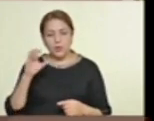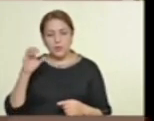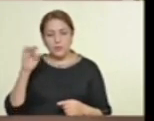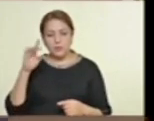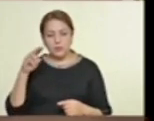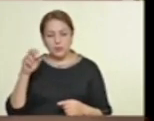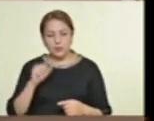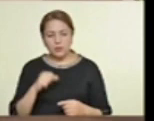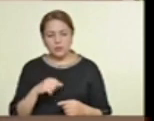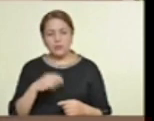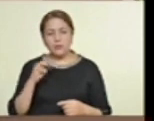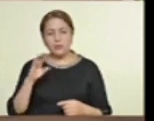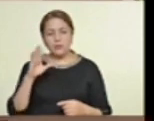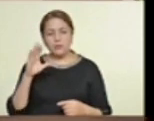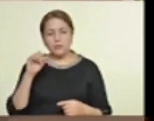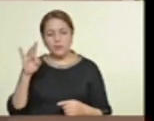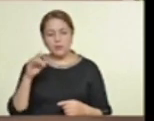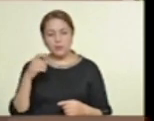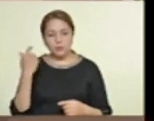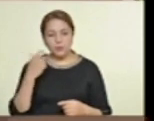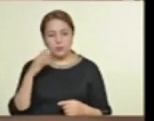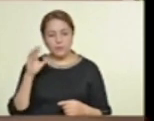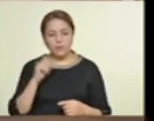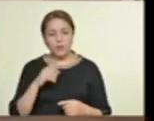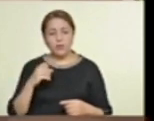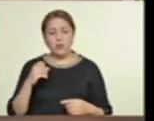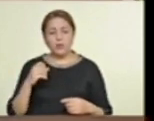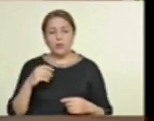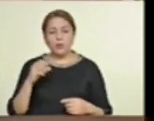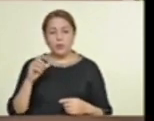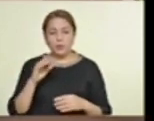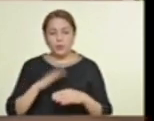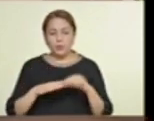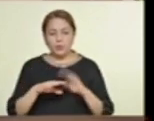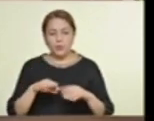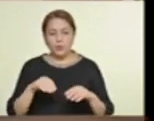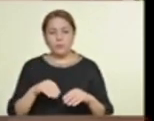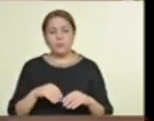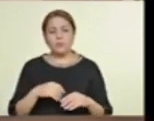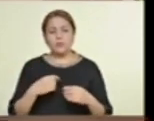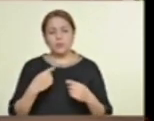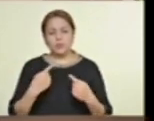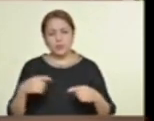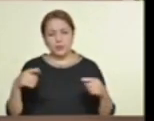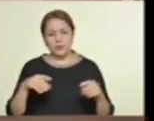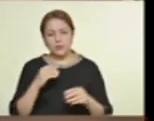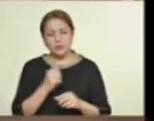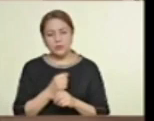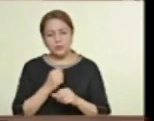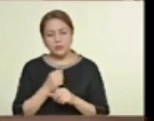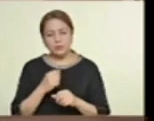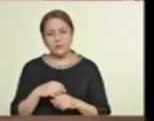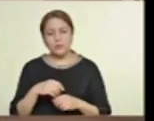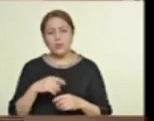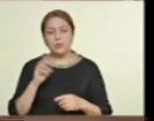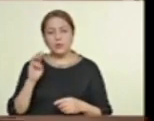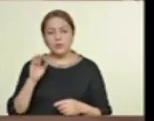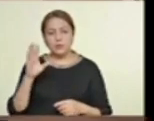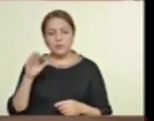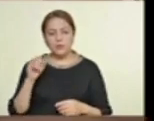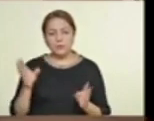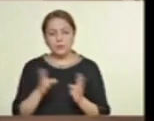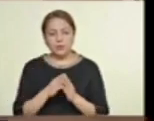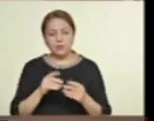xo'jaligi va hunarmandchilik va savdoning ana shu tovar xo'jaligi bilan bir-biriga bog'lanib ketishi